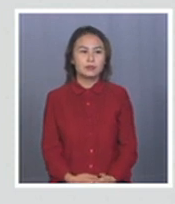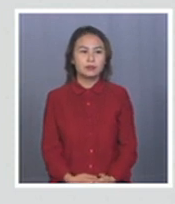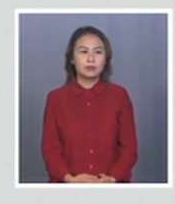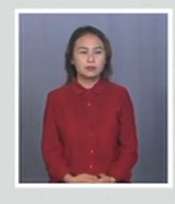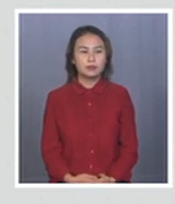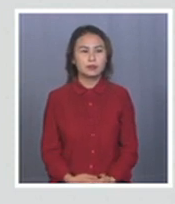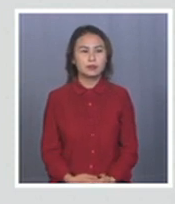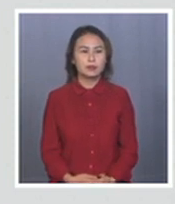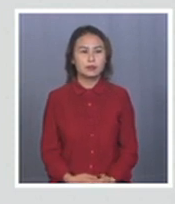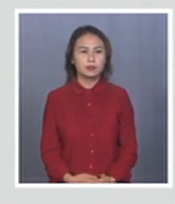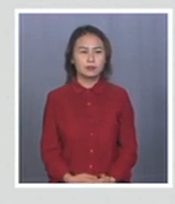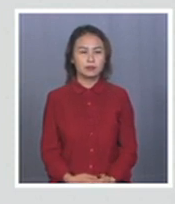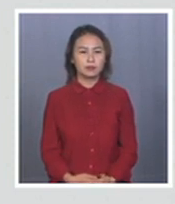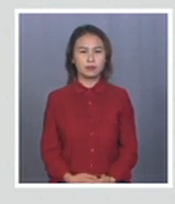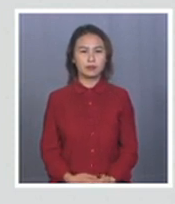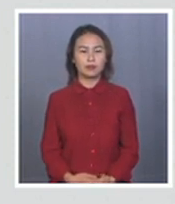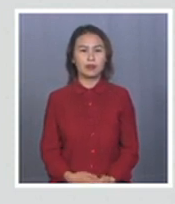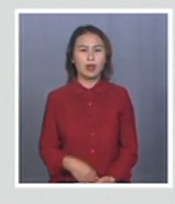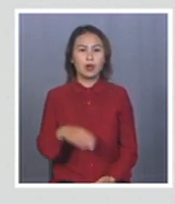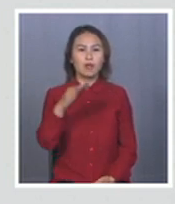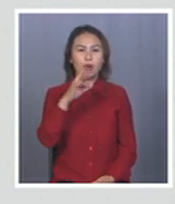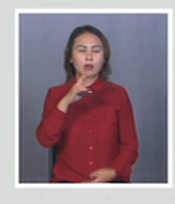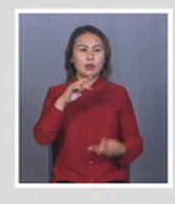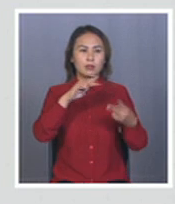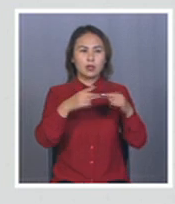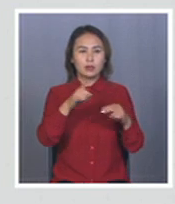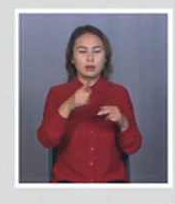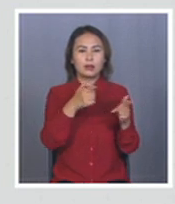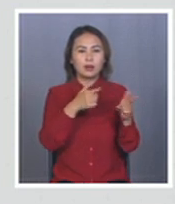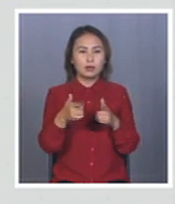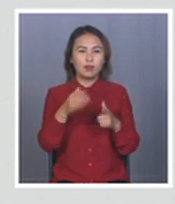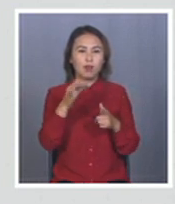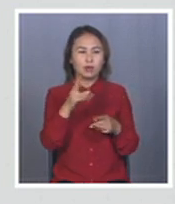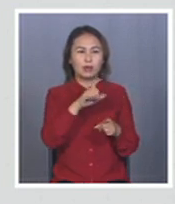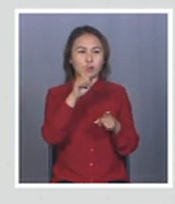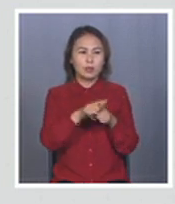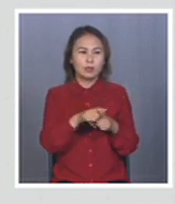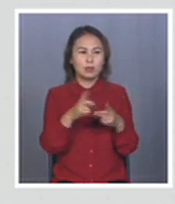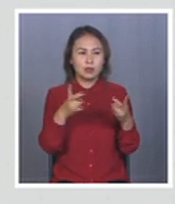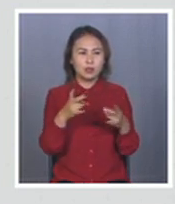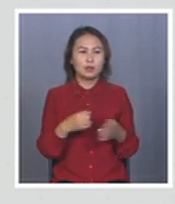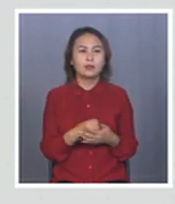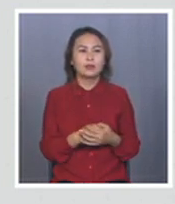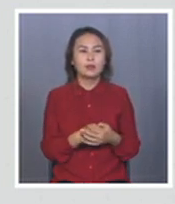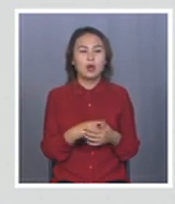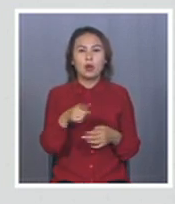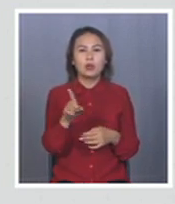Енді фонды ауыстыру үшін біз фонға дайын фондарды орналастыруымыз қажет. Ол